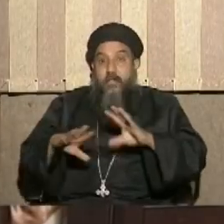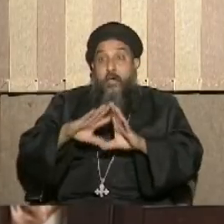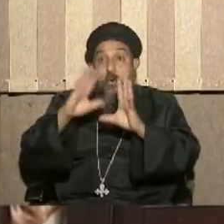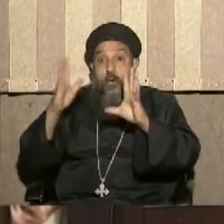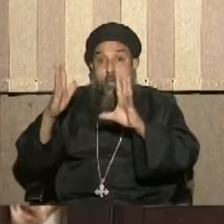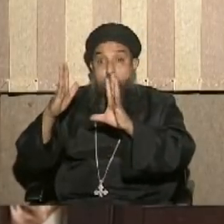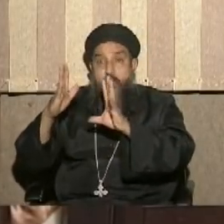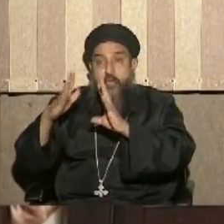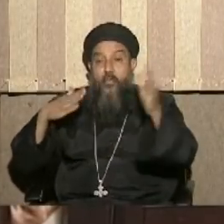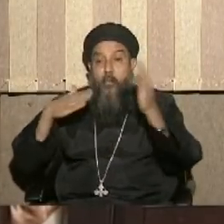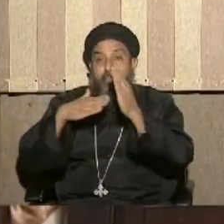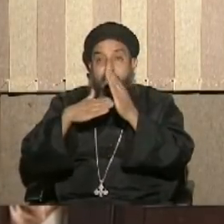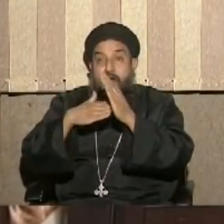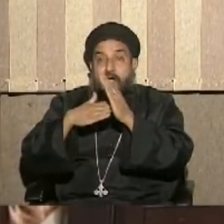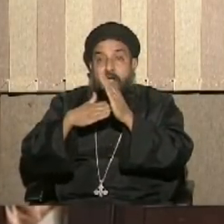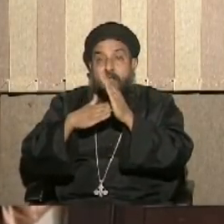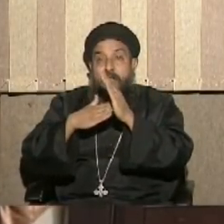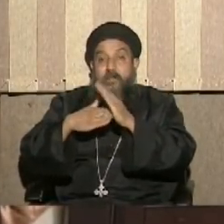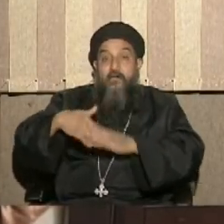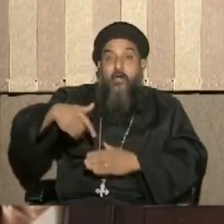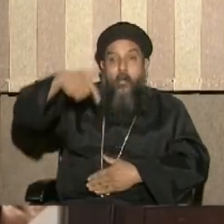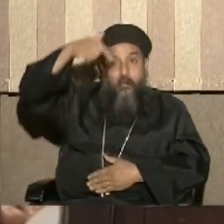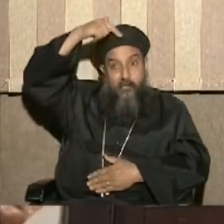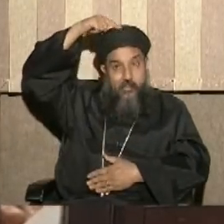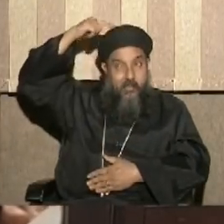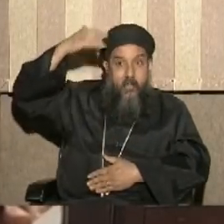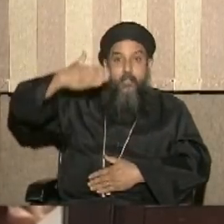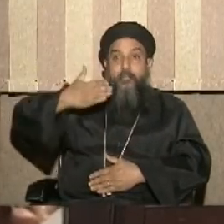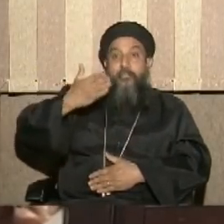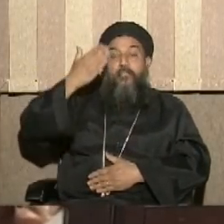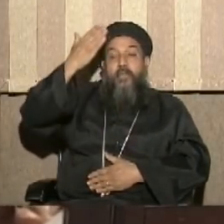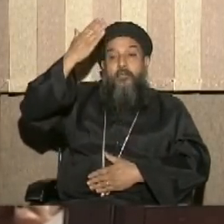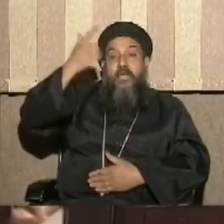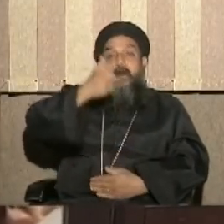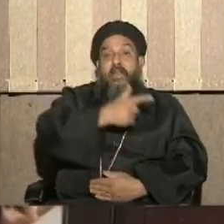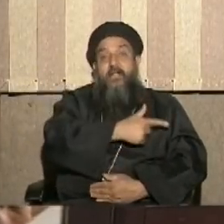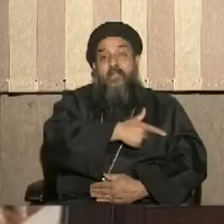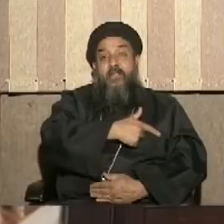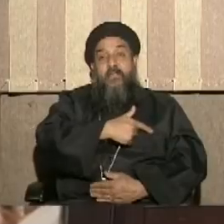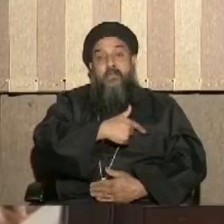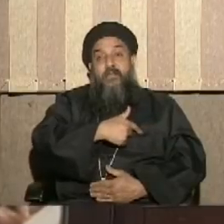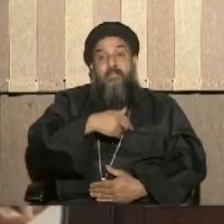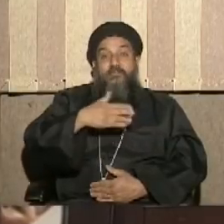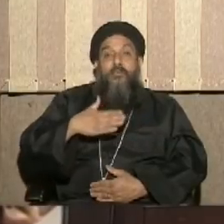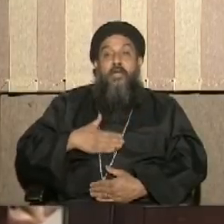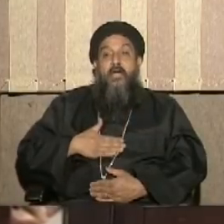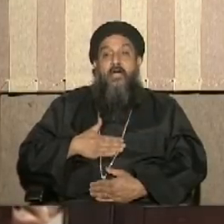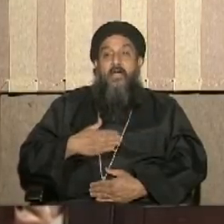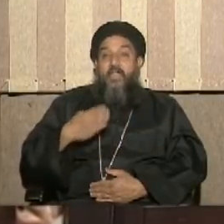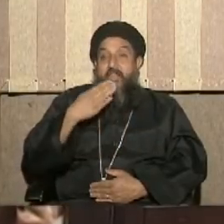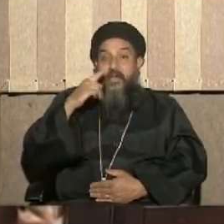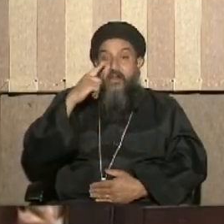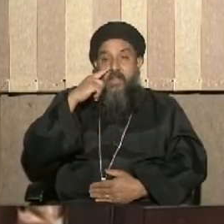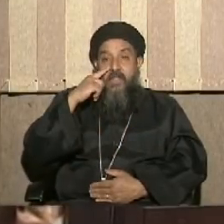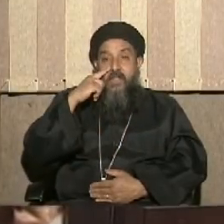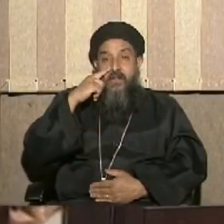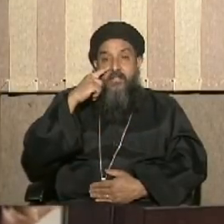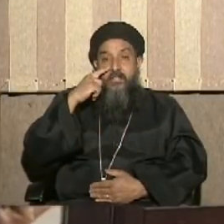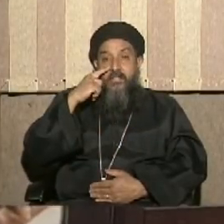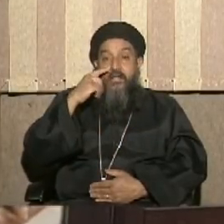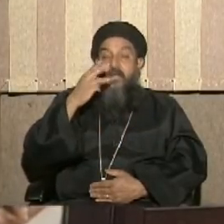فيها اثناسيوس عن ايمان الكنيسه وعن لاهوت المسيح، وكانت حرب شرسة.